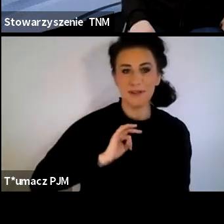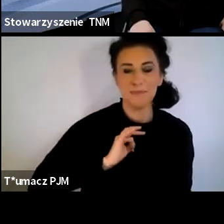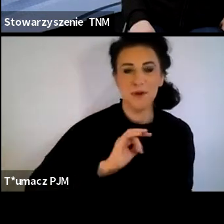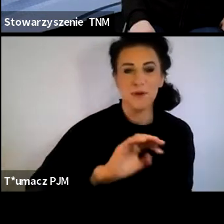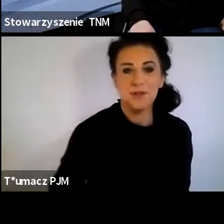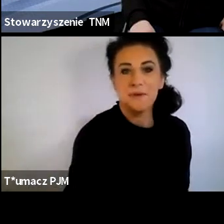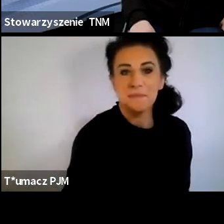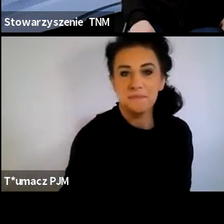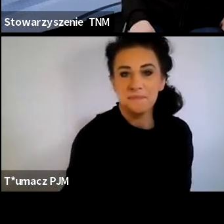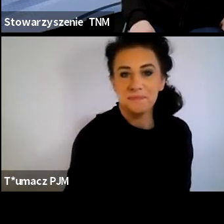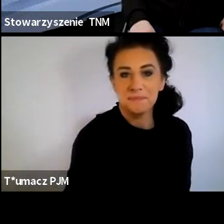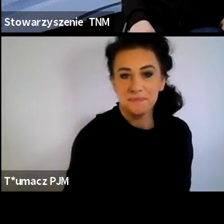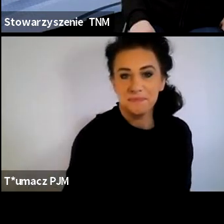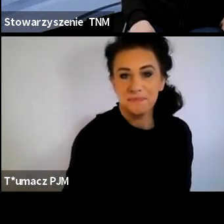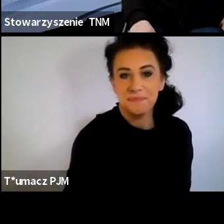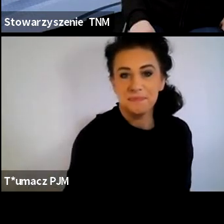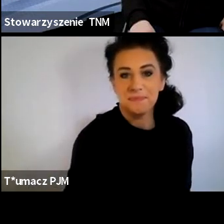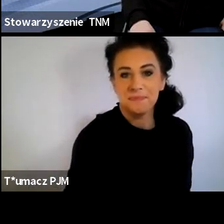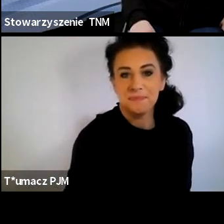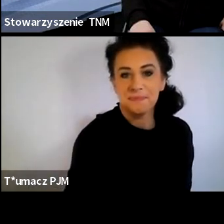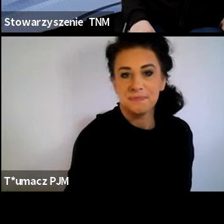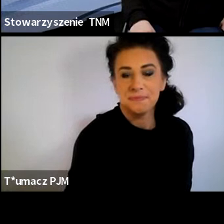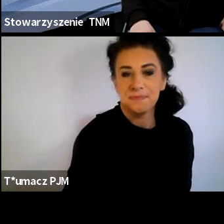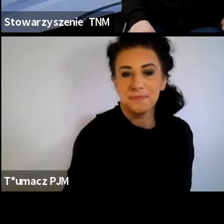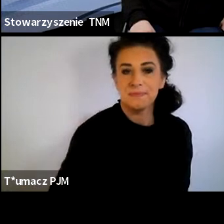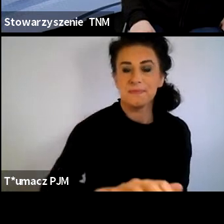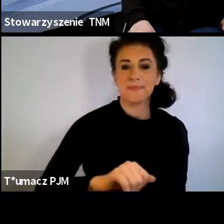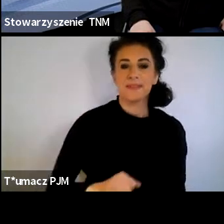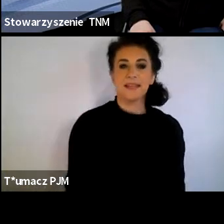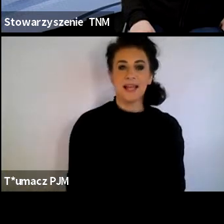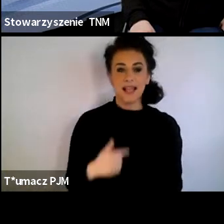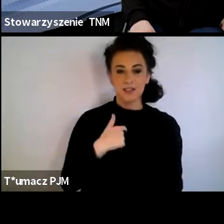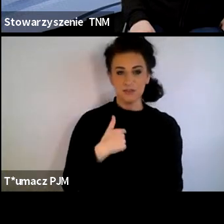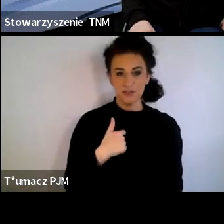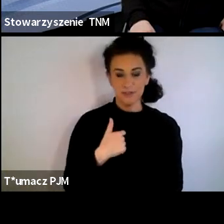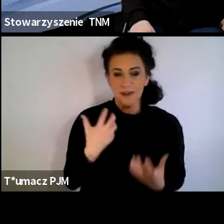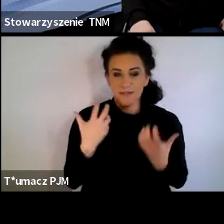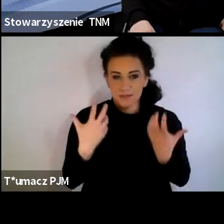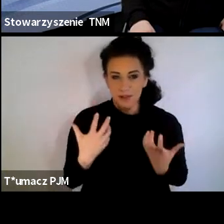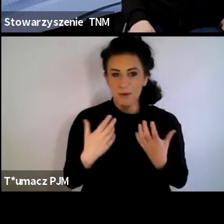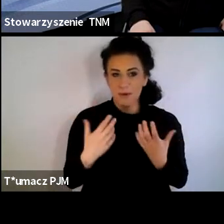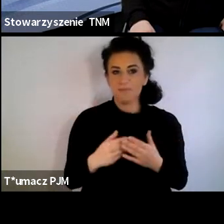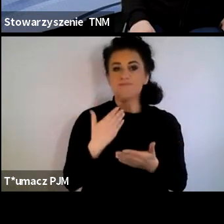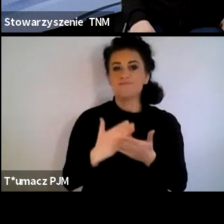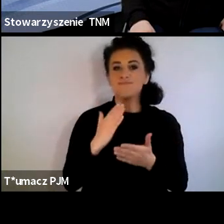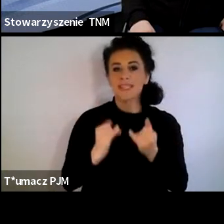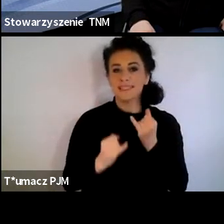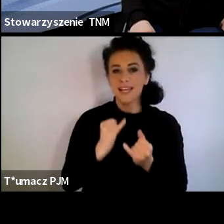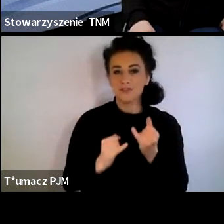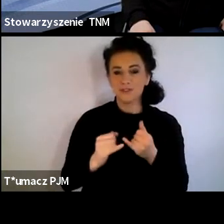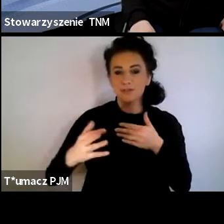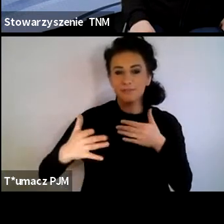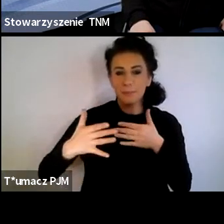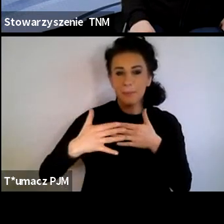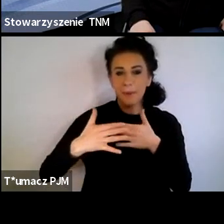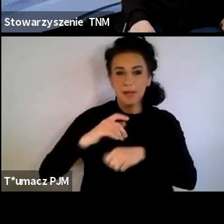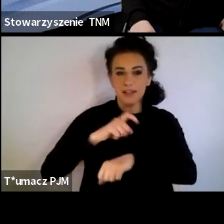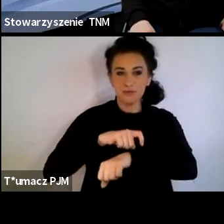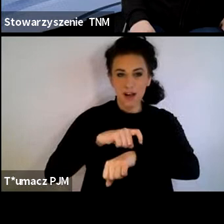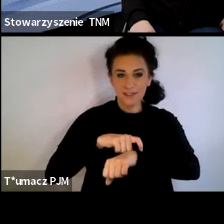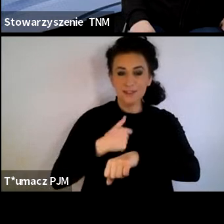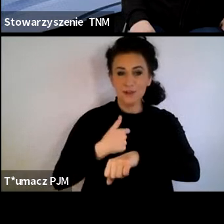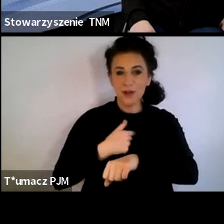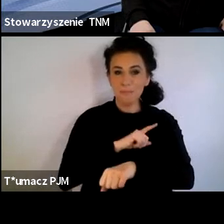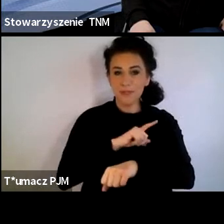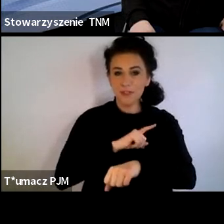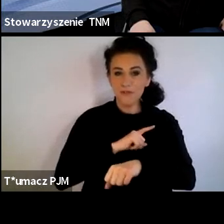czasu, to ja nalegałam z reguły na to, żeby już kończyć, jeżeli czas się kończył. I tutaj, Arielu, to mnie tego